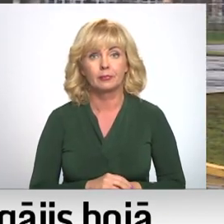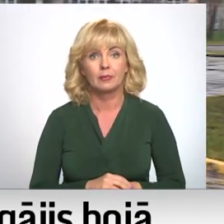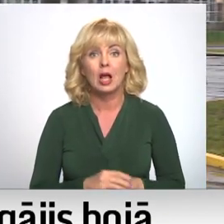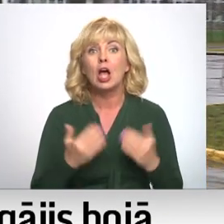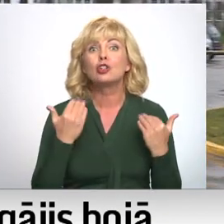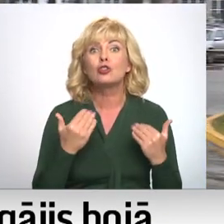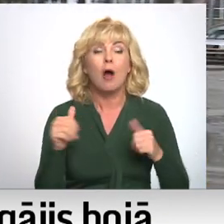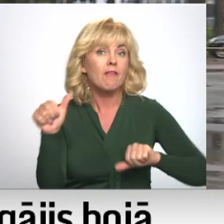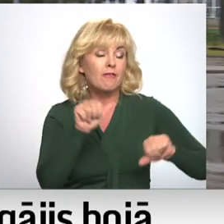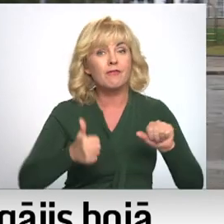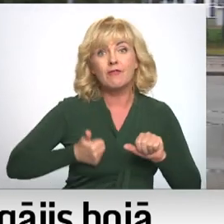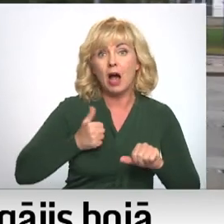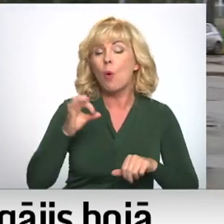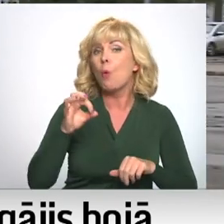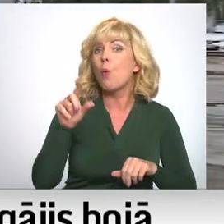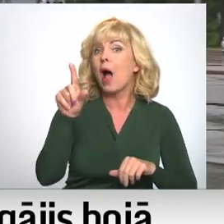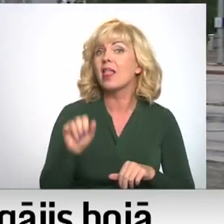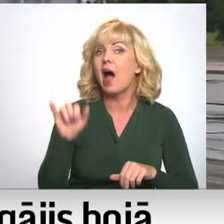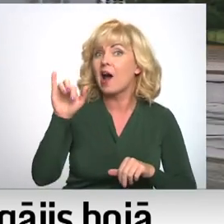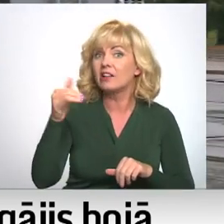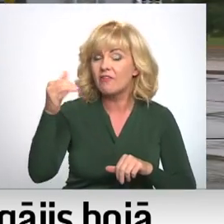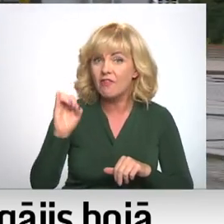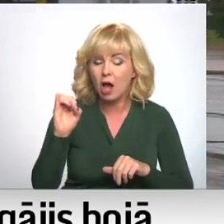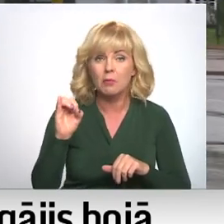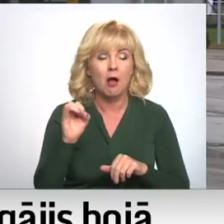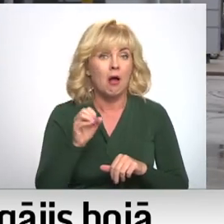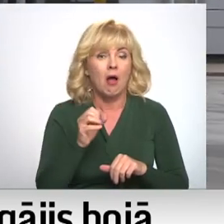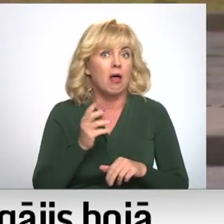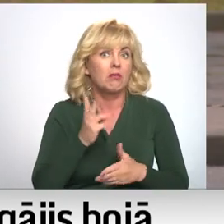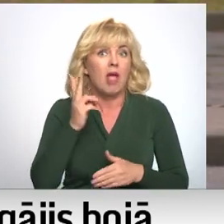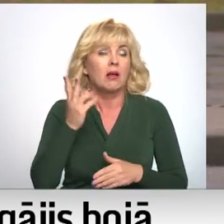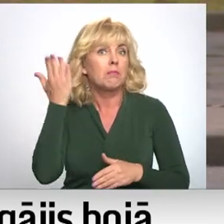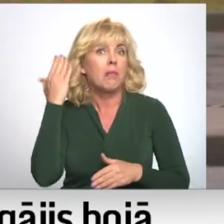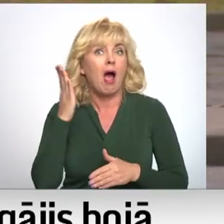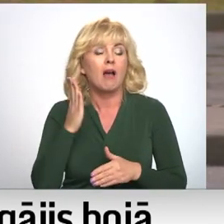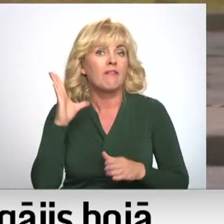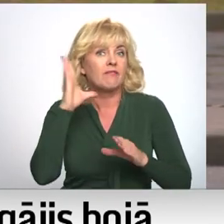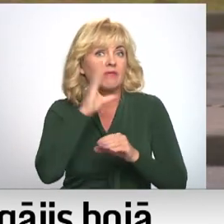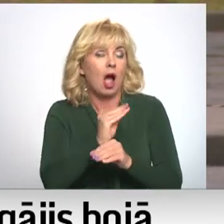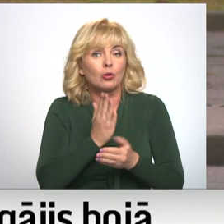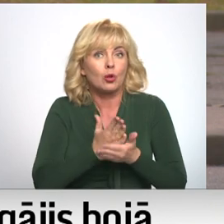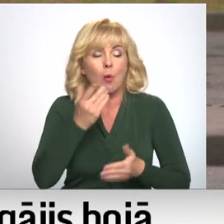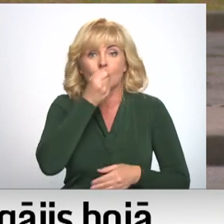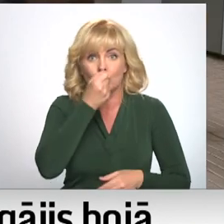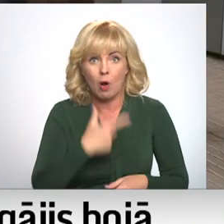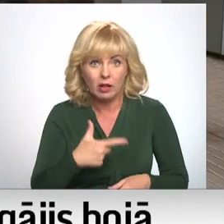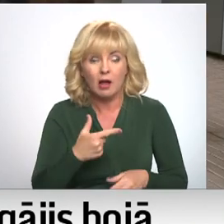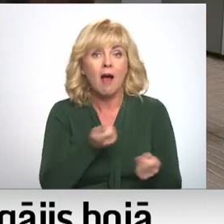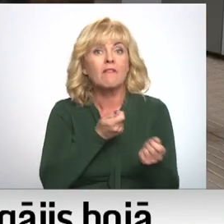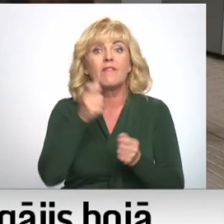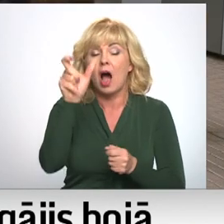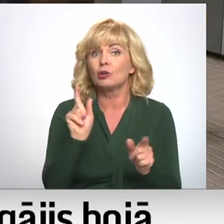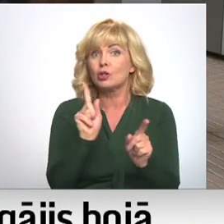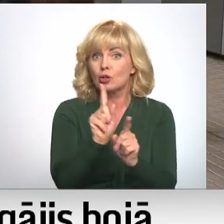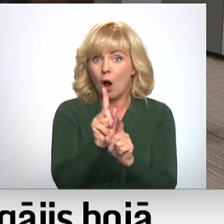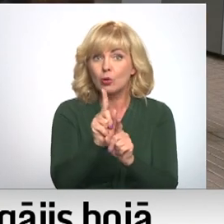Šodien pie farmācijas uzņēmuma Olen Farm nekas neliecina par vakarnakt notikušo nelaimi. Uzņēmuma vadītāju Jānu Buku sastopām, kad viņš